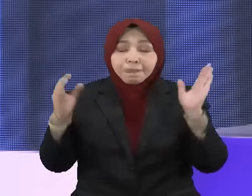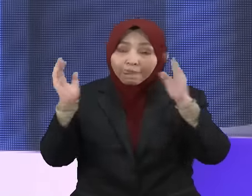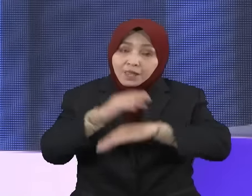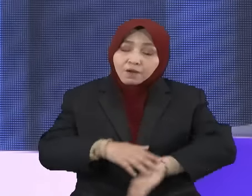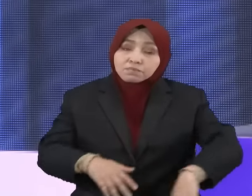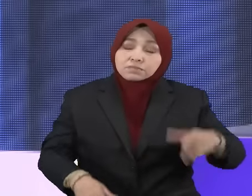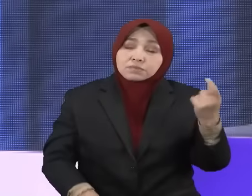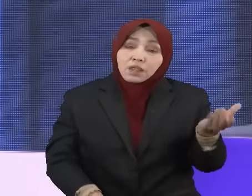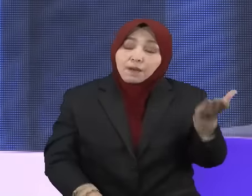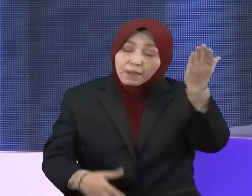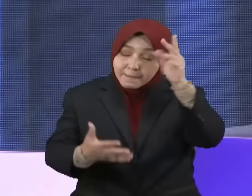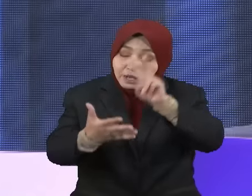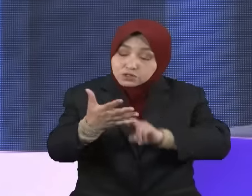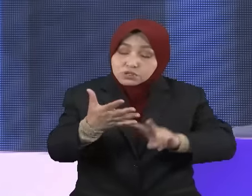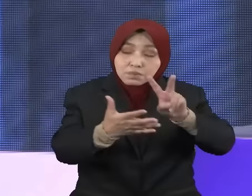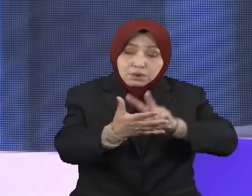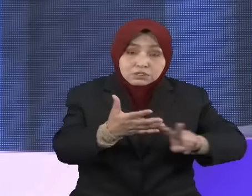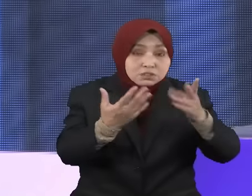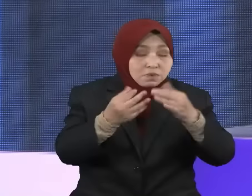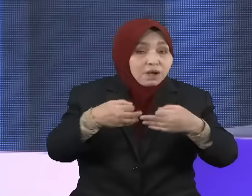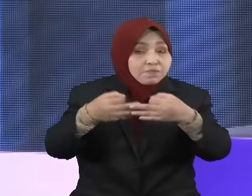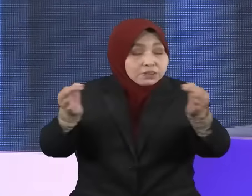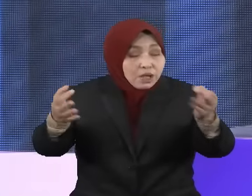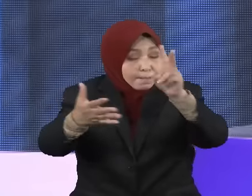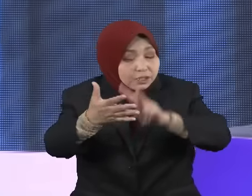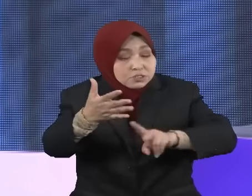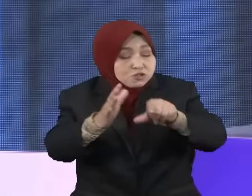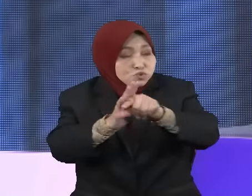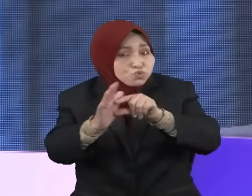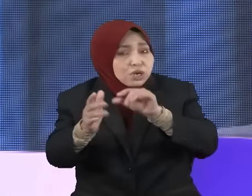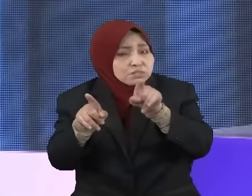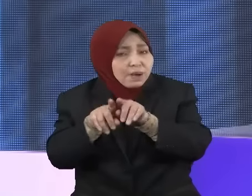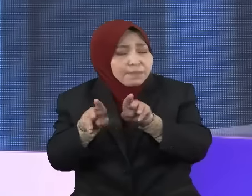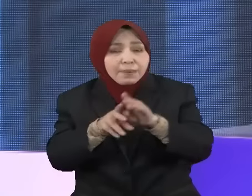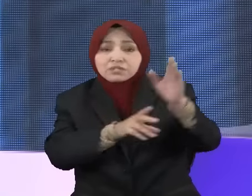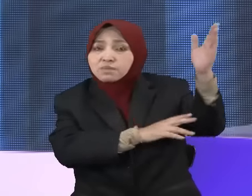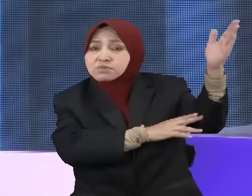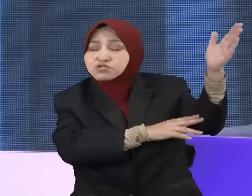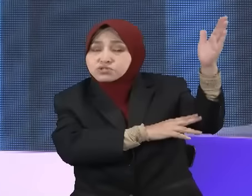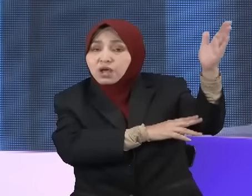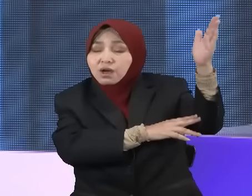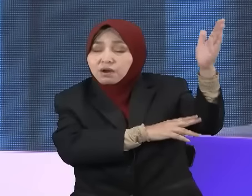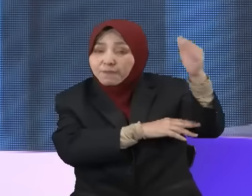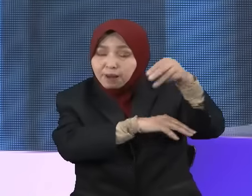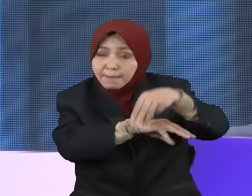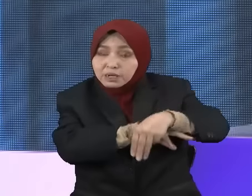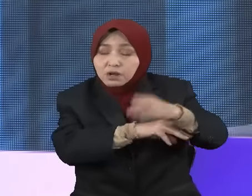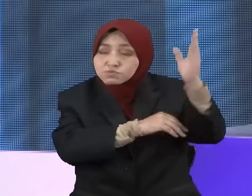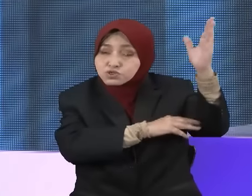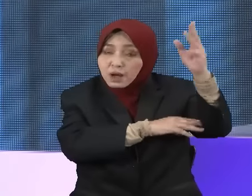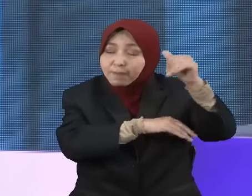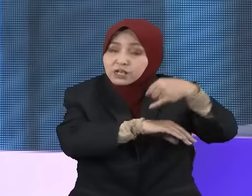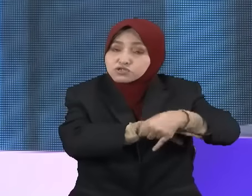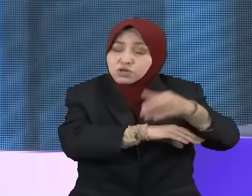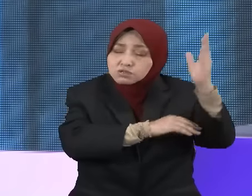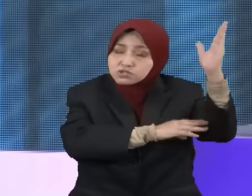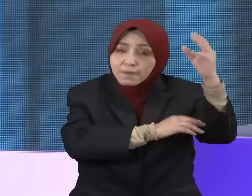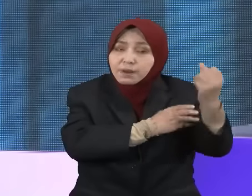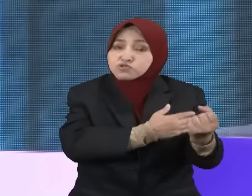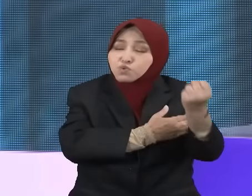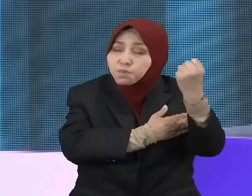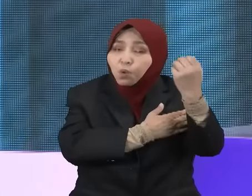itu baca di depan bila selepas Fatihah baca surah itu sebenarnya seperti ceramah ustaz. ceramah maghrib, ceramah isyak, ceramah subuh. Tiga